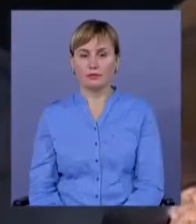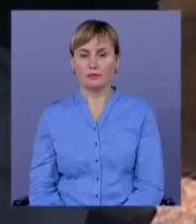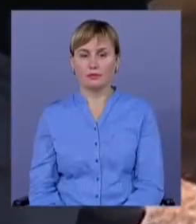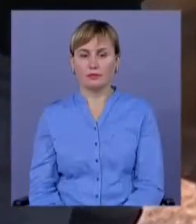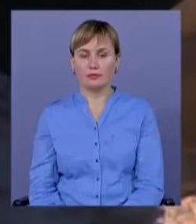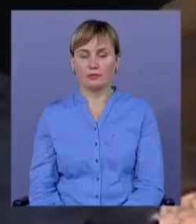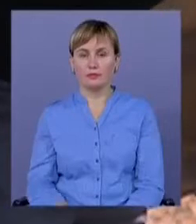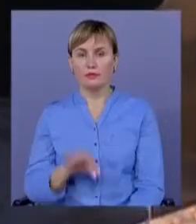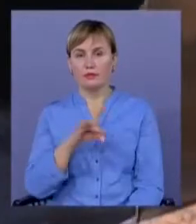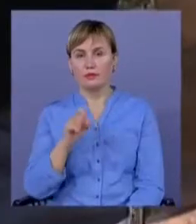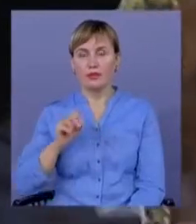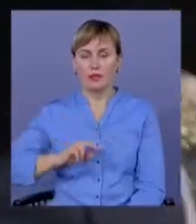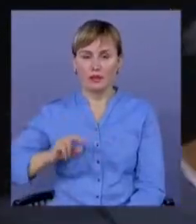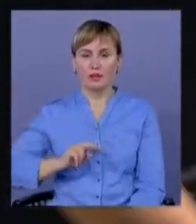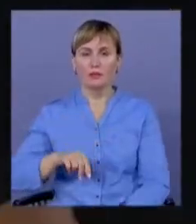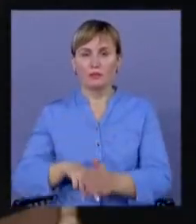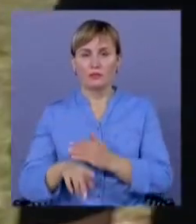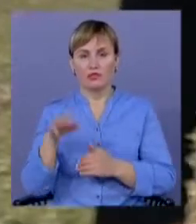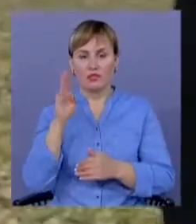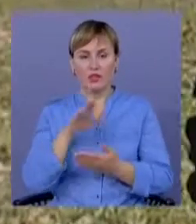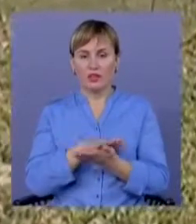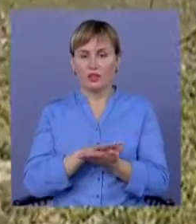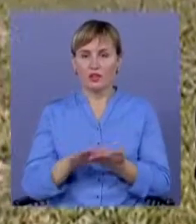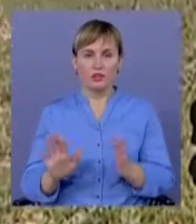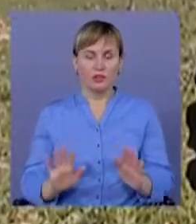Заработал. Вода нечистая.